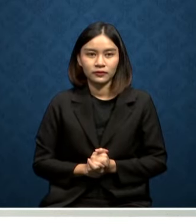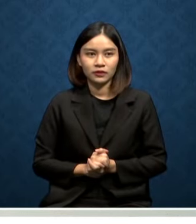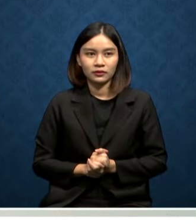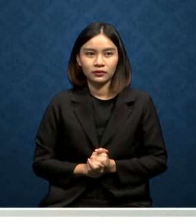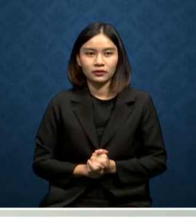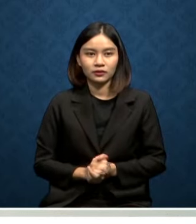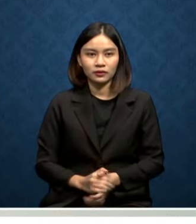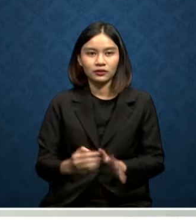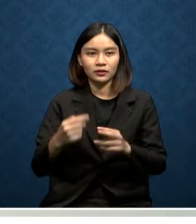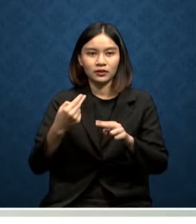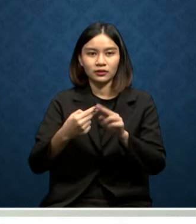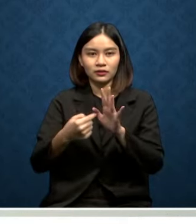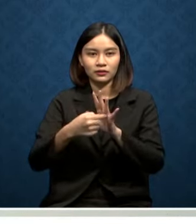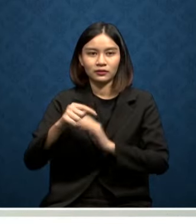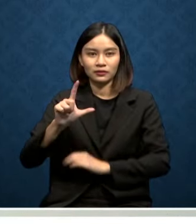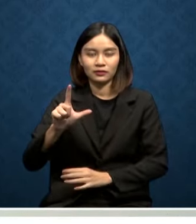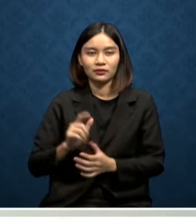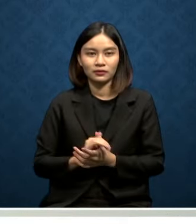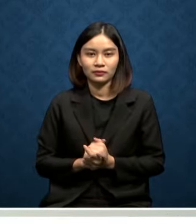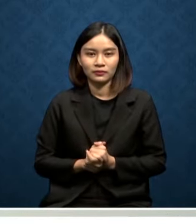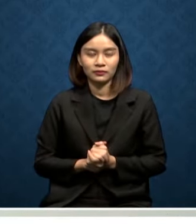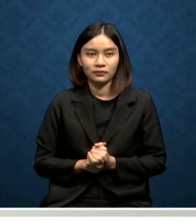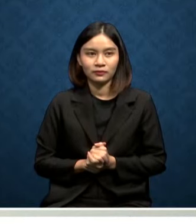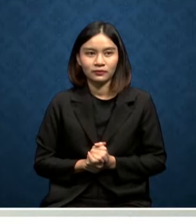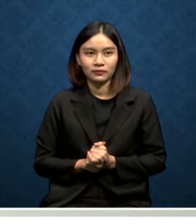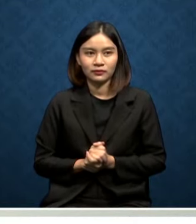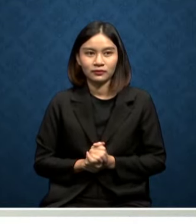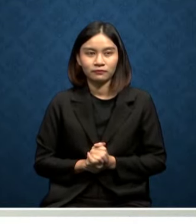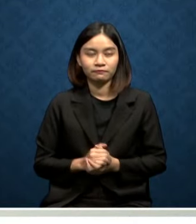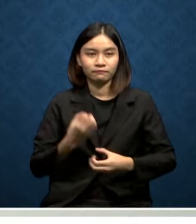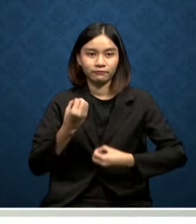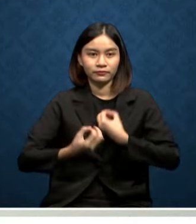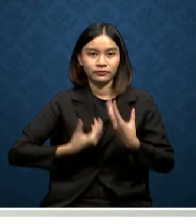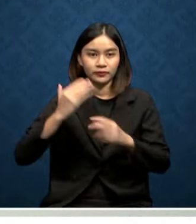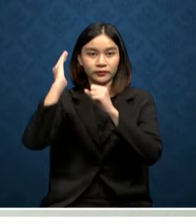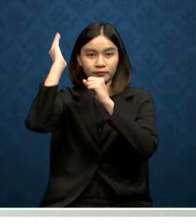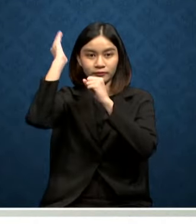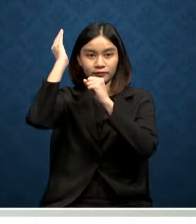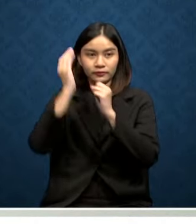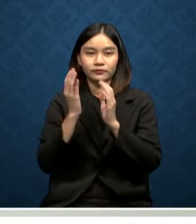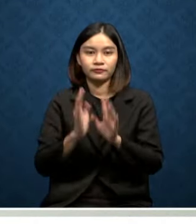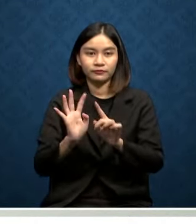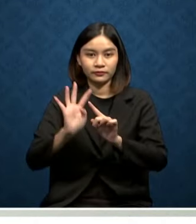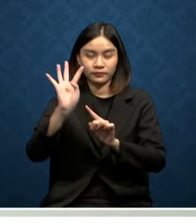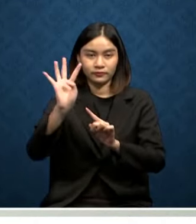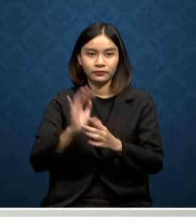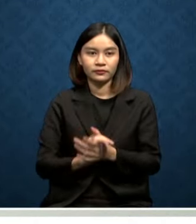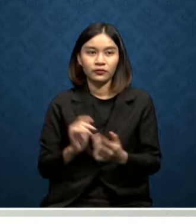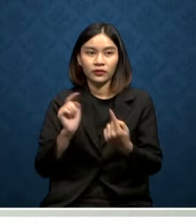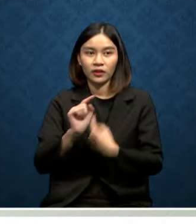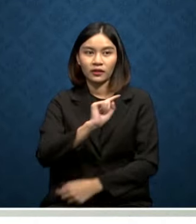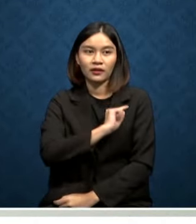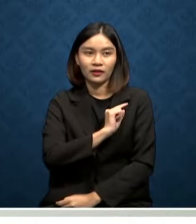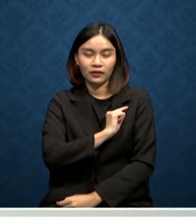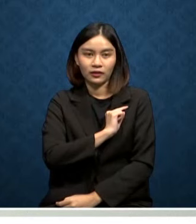ท่านแลฮะท่านแลแสดงวิสัยทัศน์คนที่4ครับผมในฐานะที่จะเ